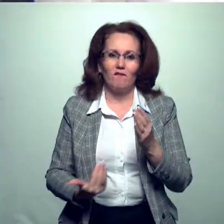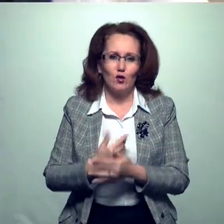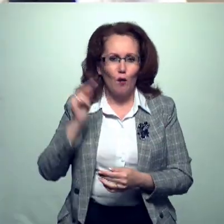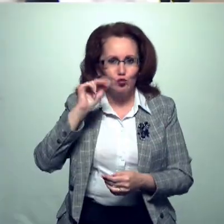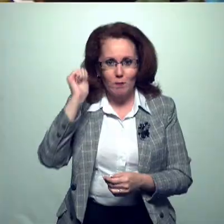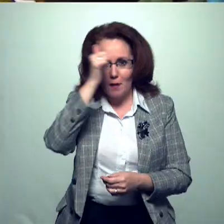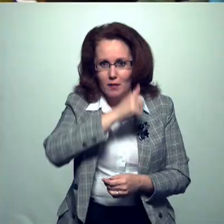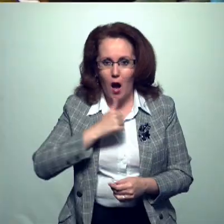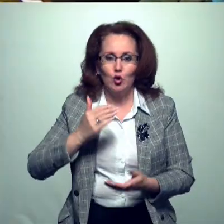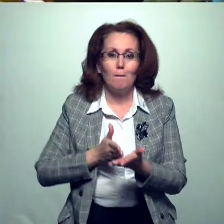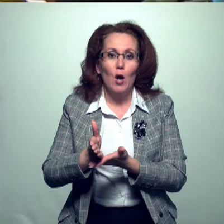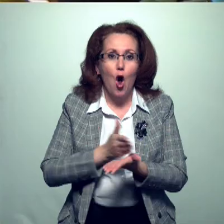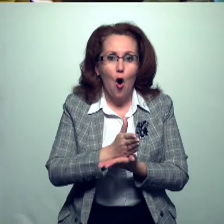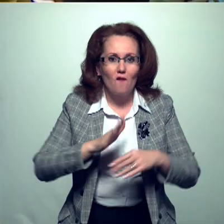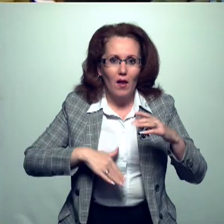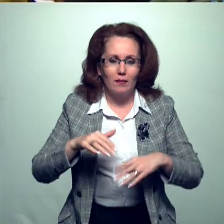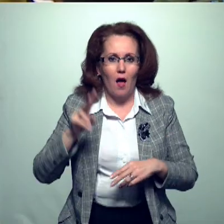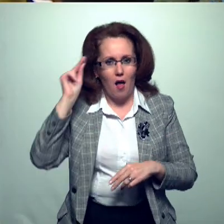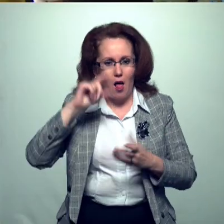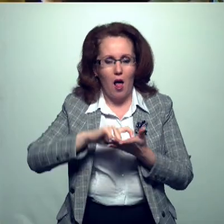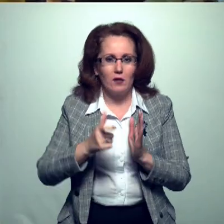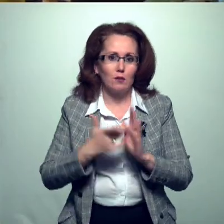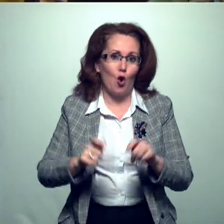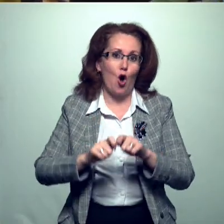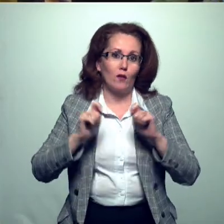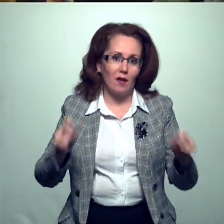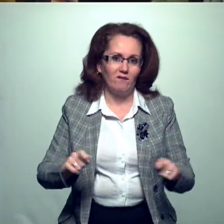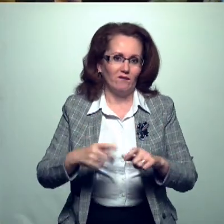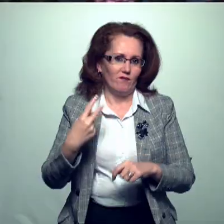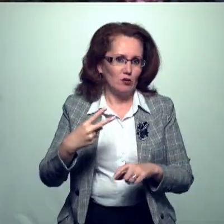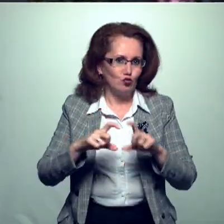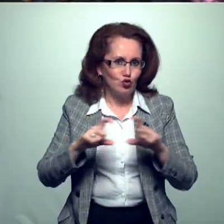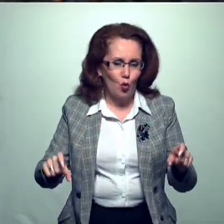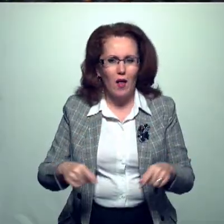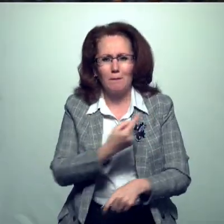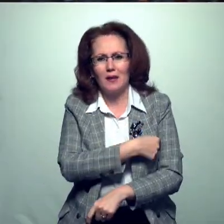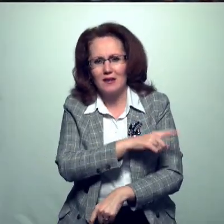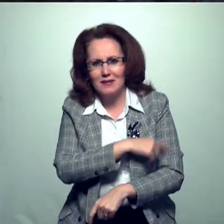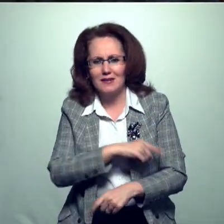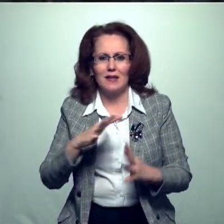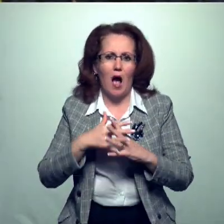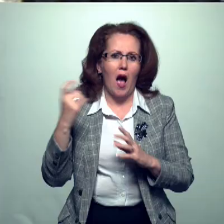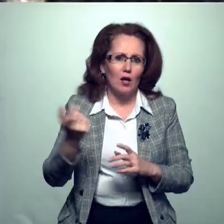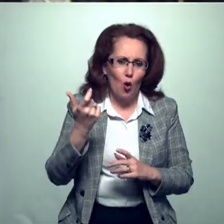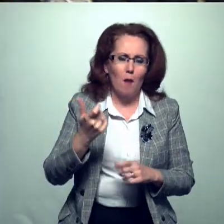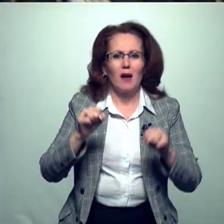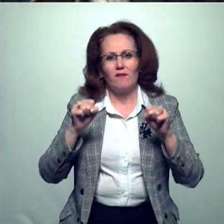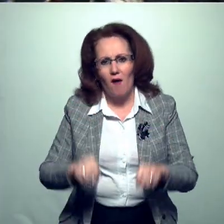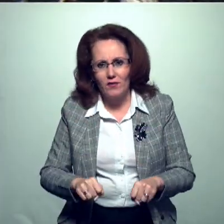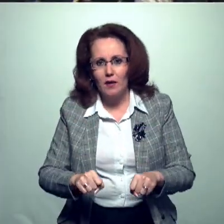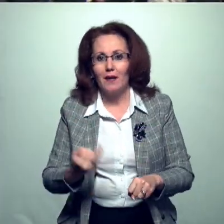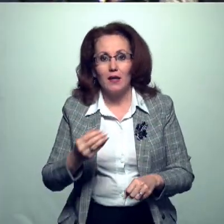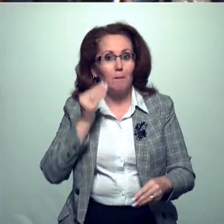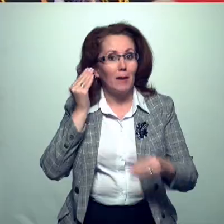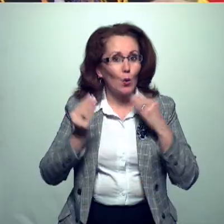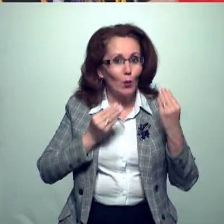профильные классы будут открыты более чем в 20 школах. Это медицинские, агроклассы, предпринимательские, авиационные, правовые и даже